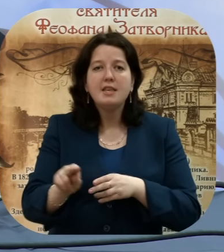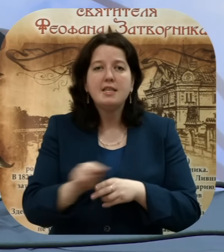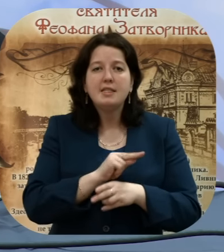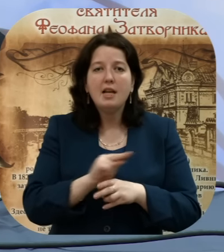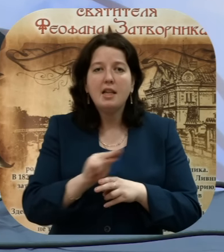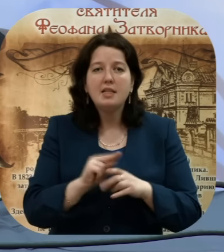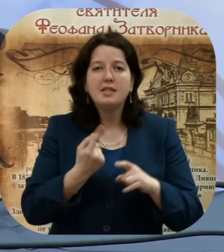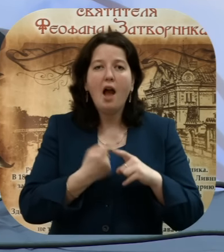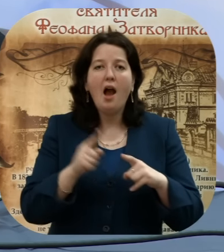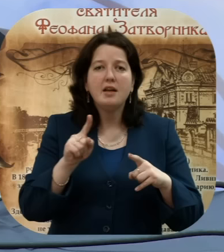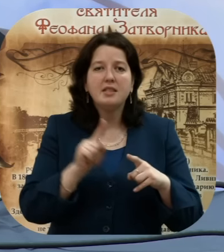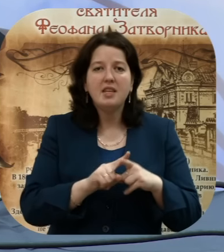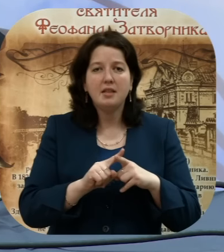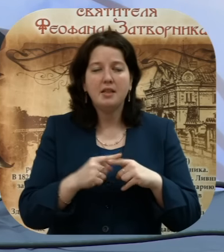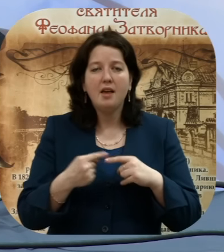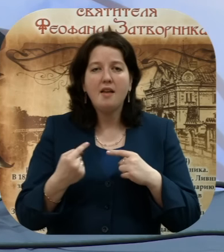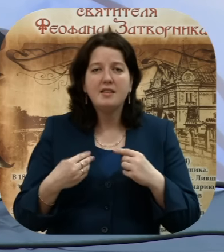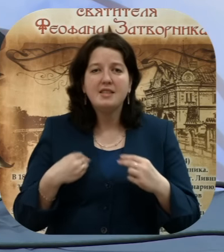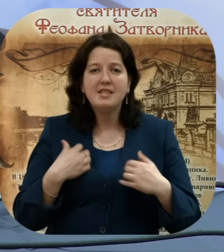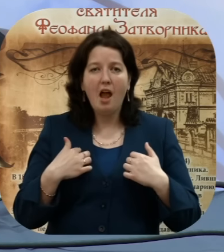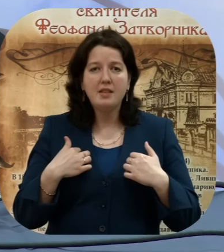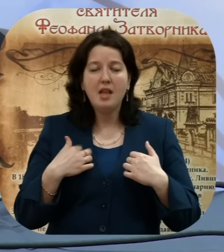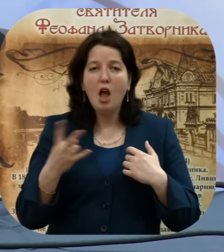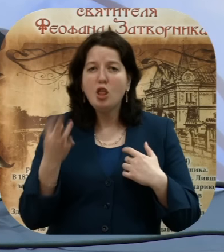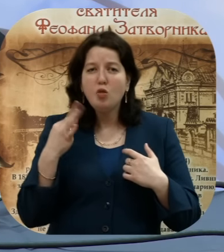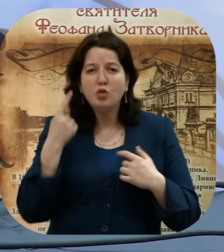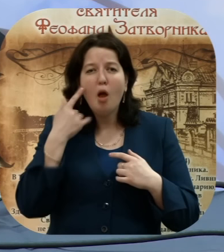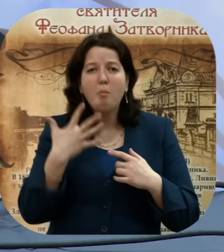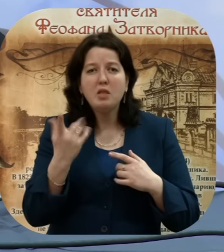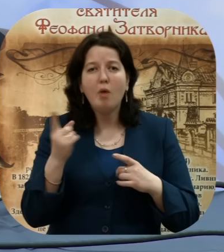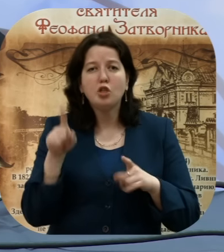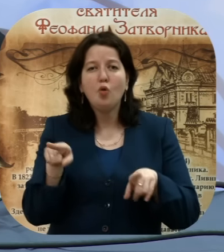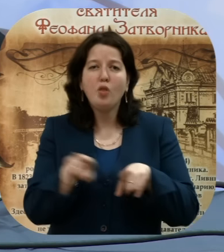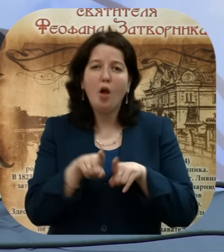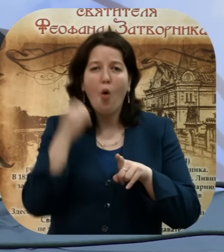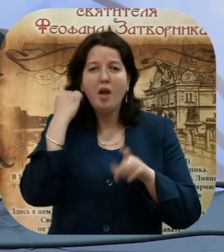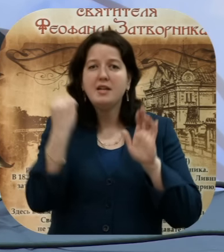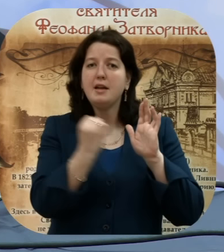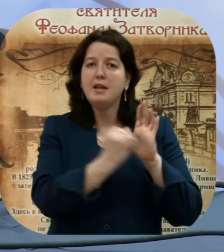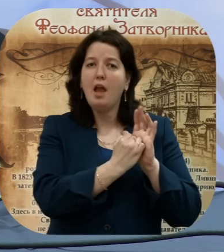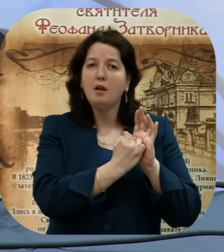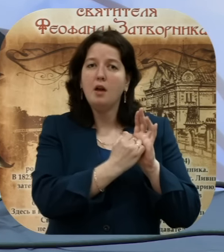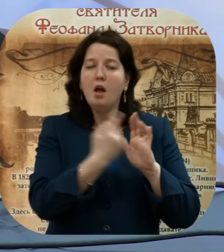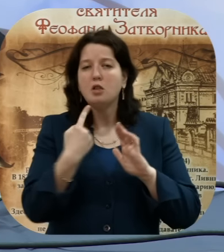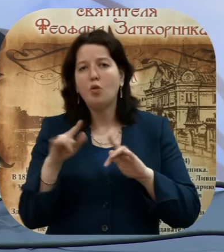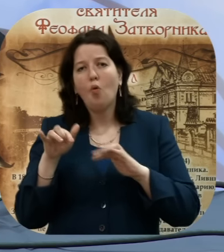самой страсти. Ибо нужно же понимать разницу. Одно дело – грех, другое дело –